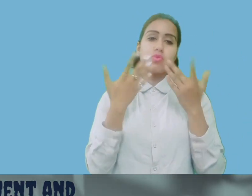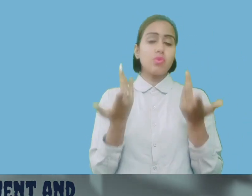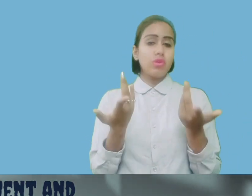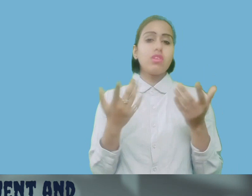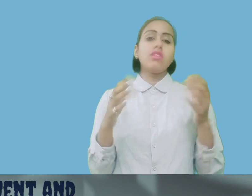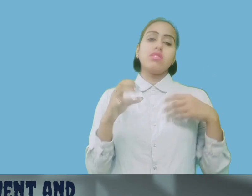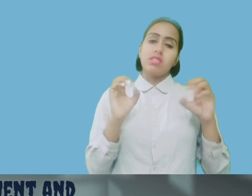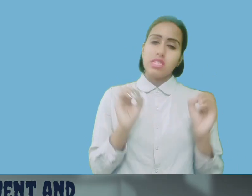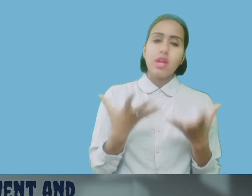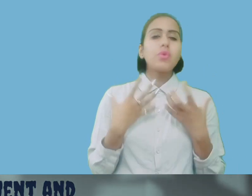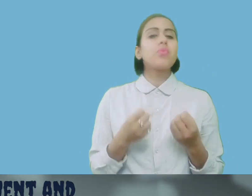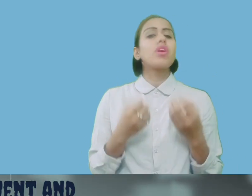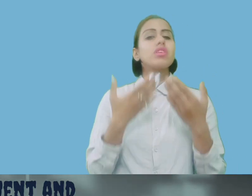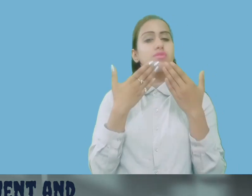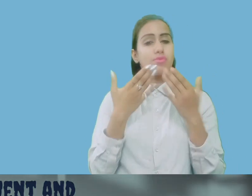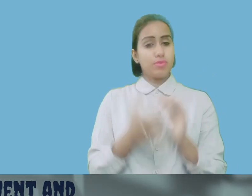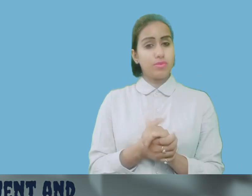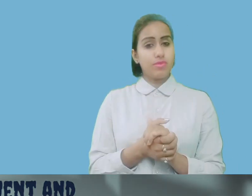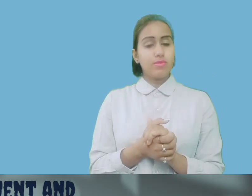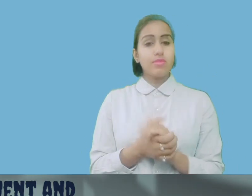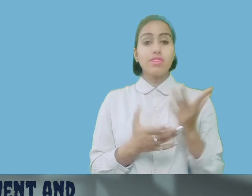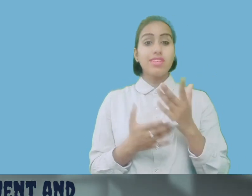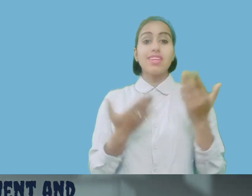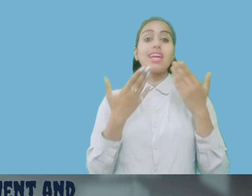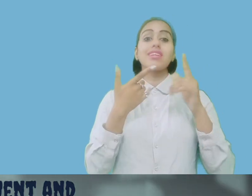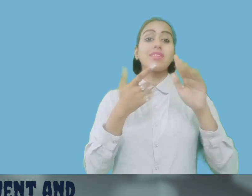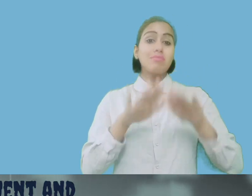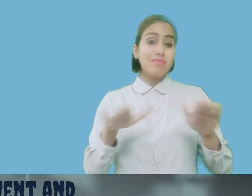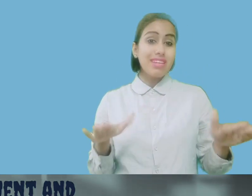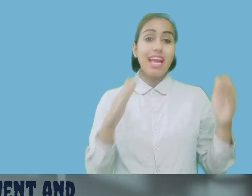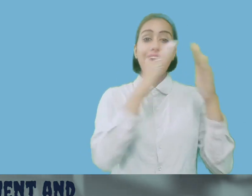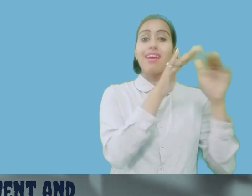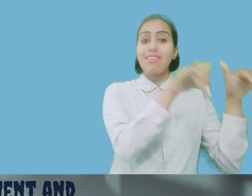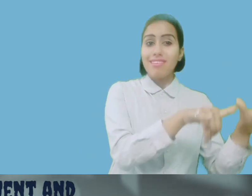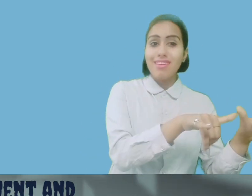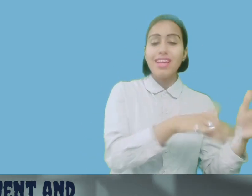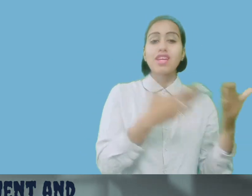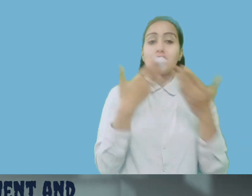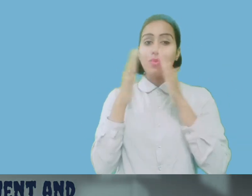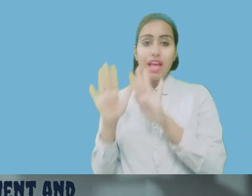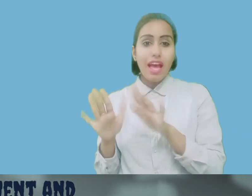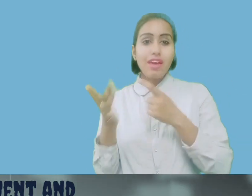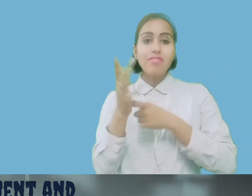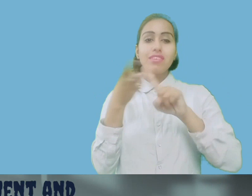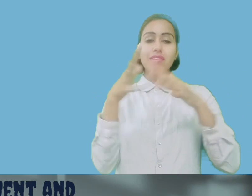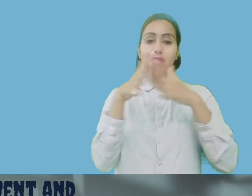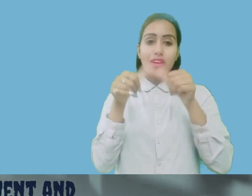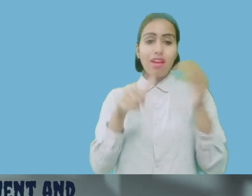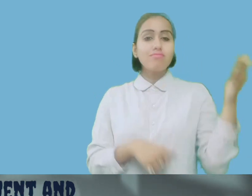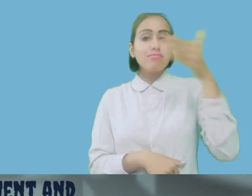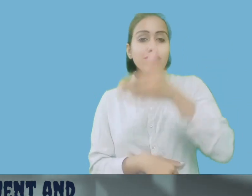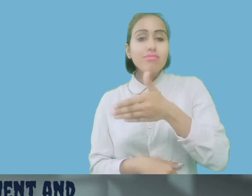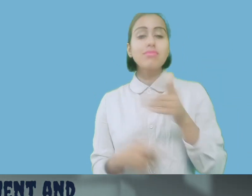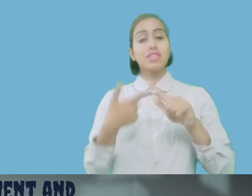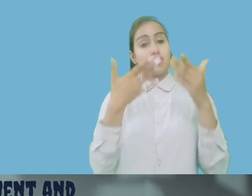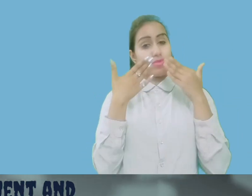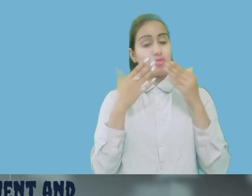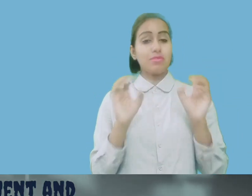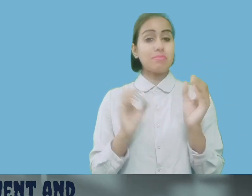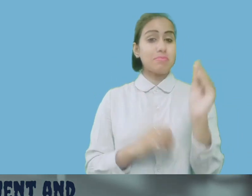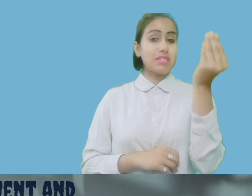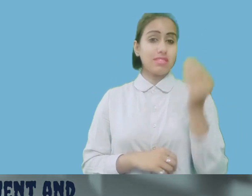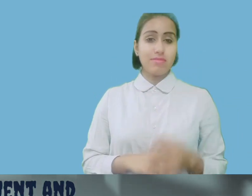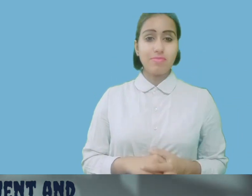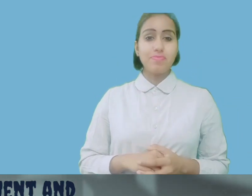है तो यहाँ तो वो शिक्षा व्यवस्था है नहीं। यहाँ पे कई ऐसे संस्थान हैं जो डेफ बच्चों के लिए, कई एनजीओज हैं जो काम कर